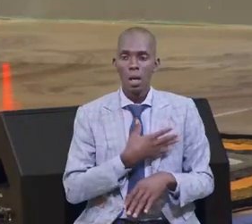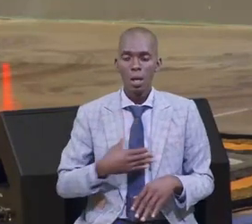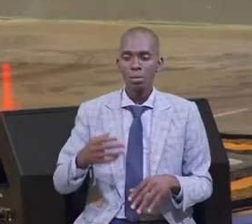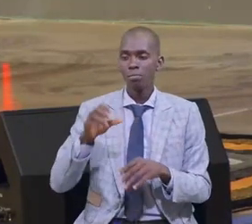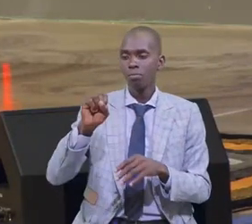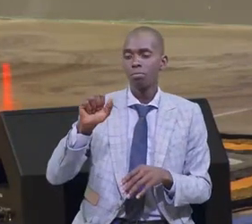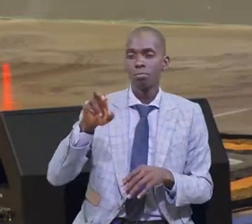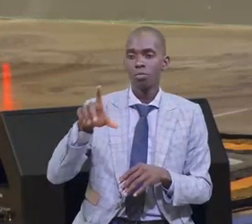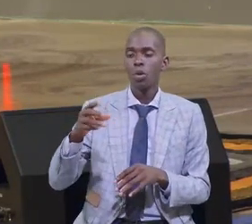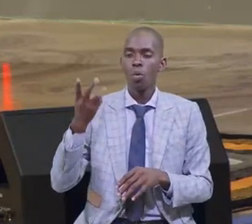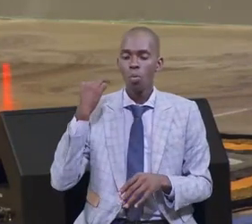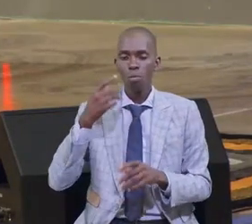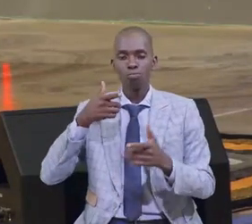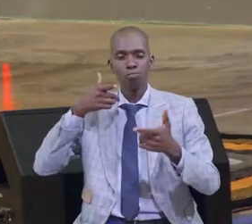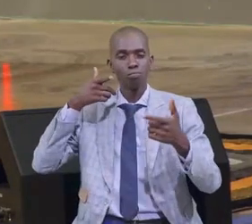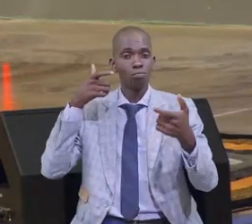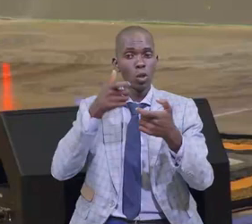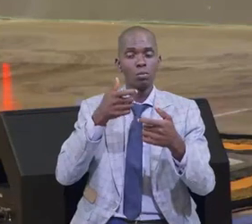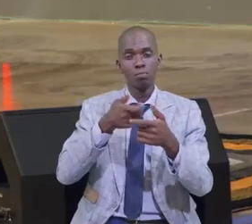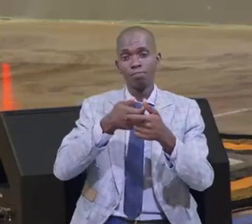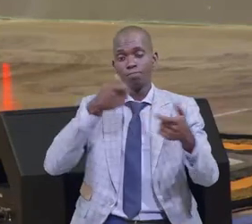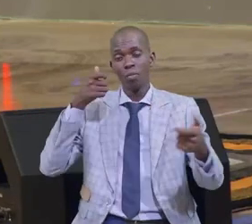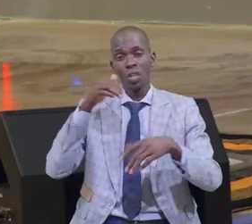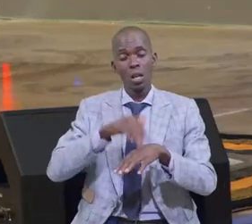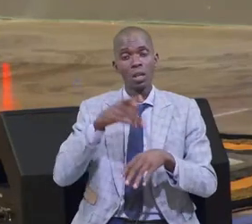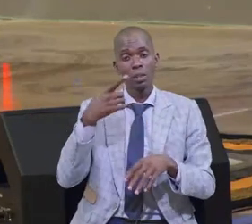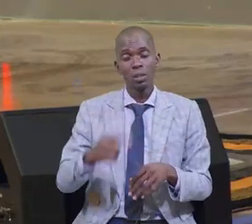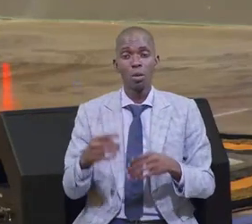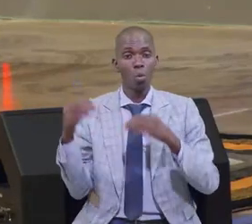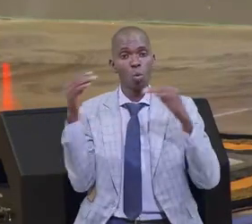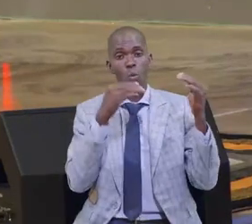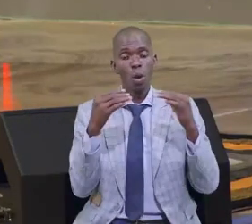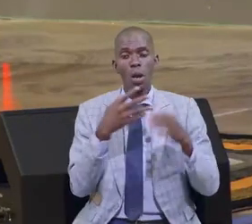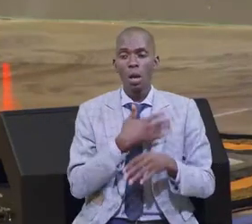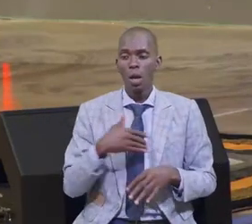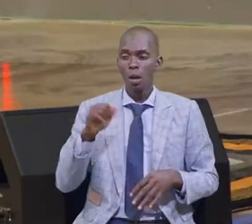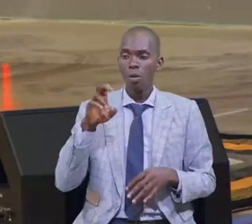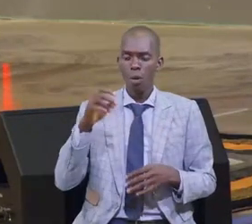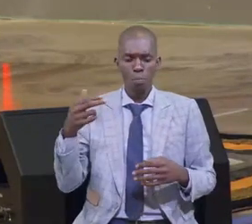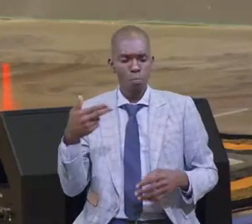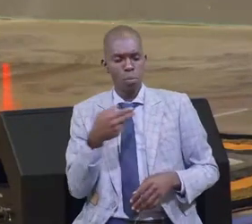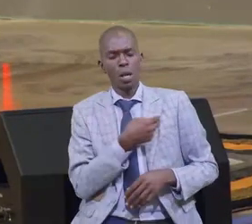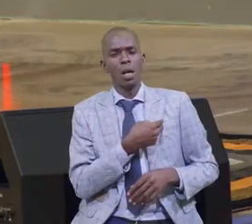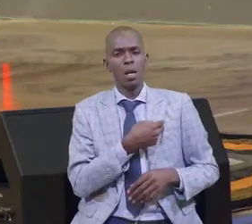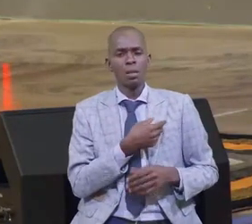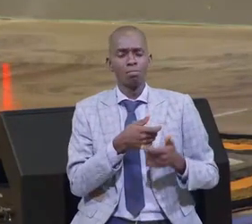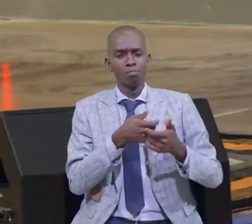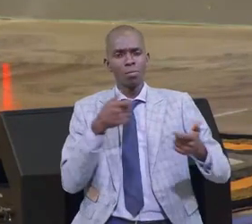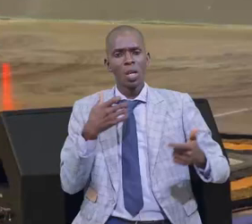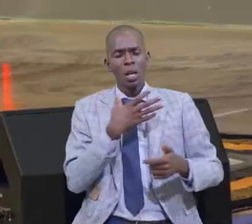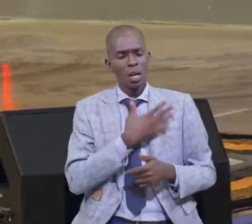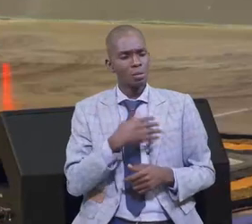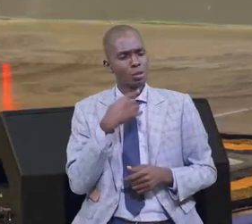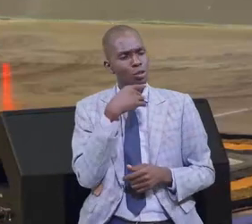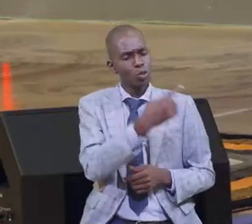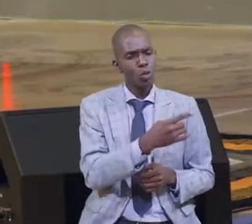flèche. Il a dit à celui qui porte ses armes de le tuer. Et finalement, lorsque